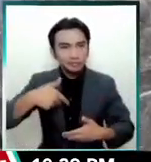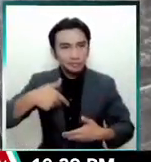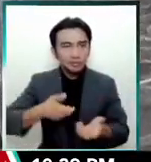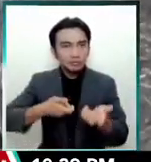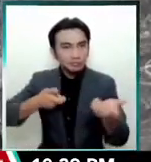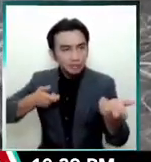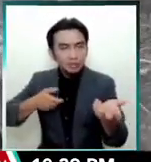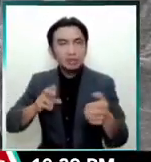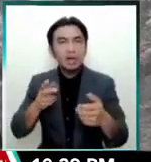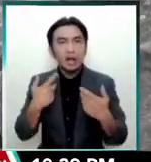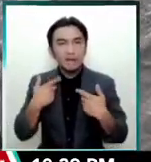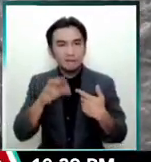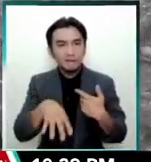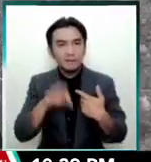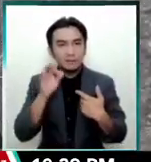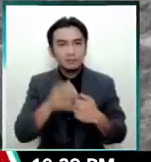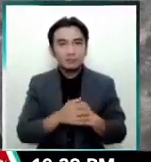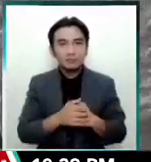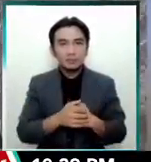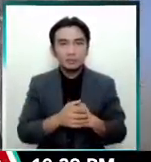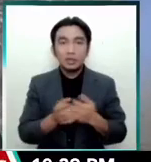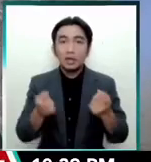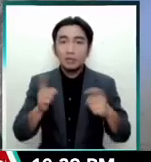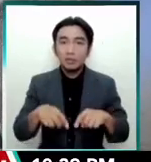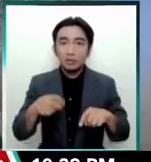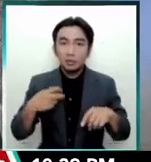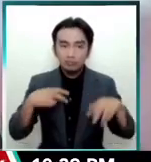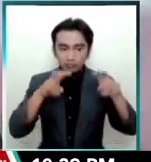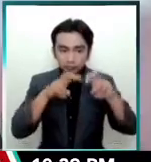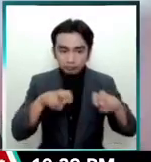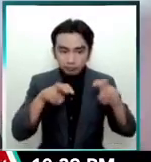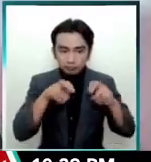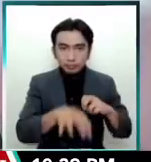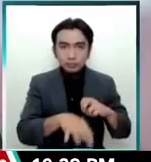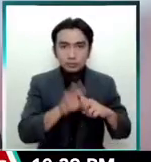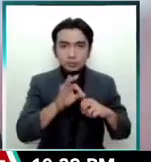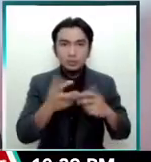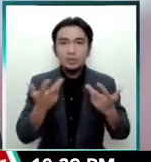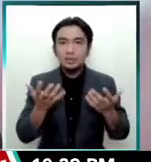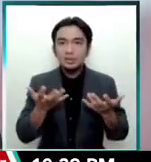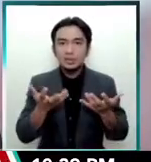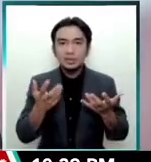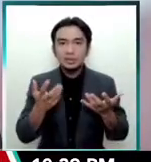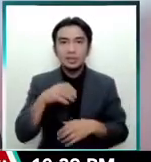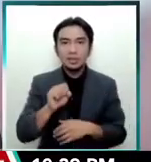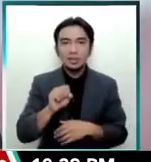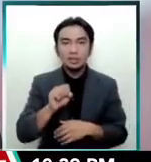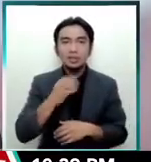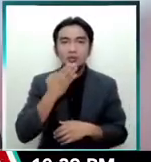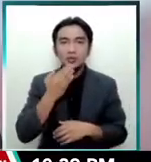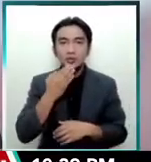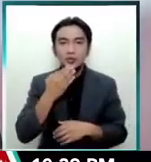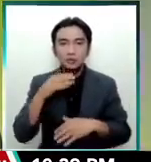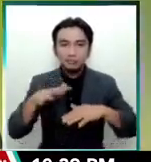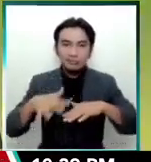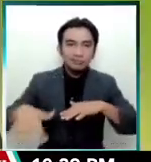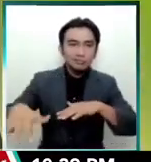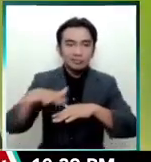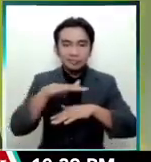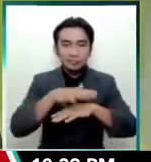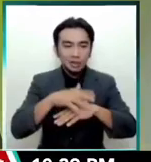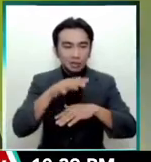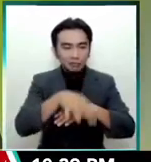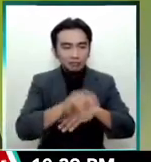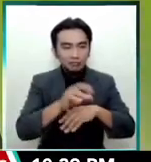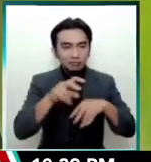daw ito ng Special Joint Task Force Negros sa loob ng sugar mill ng mga Teve sa Santa Catalina, Negros Oriental. Kabilang